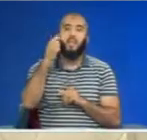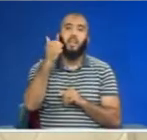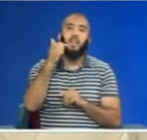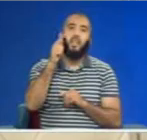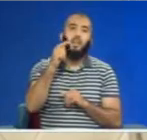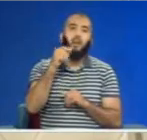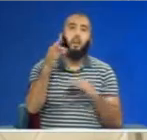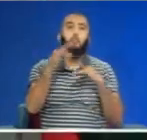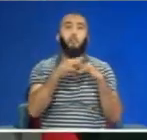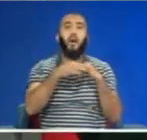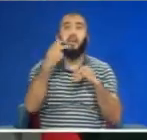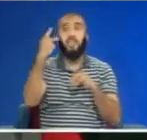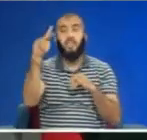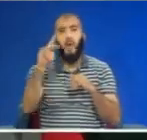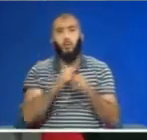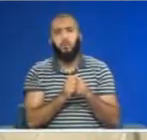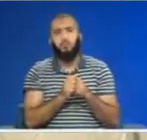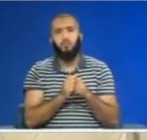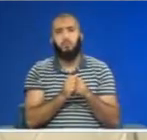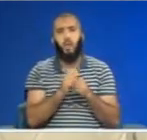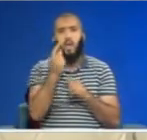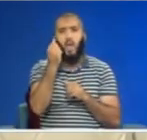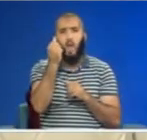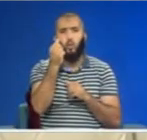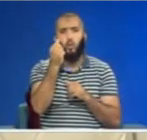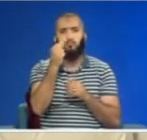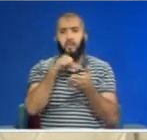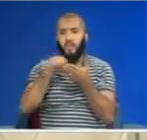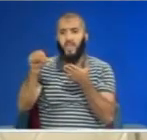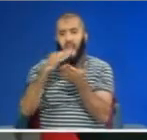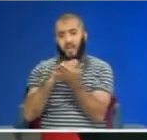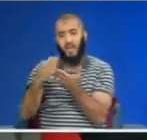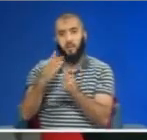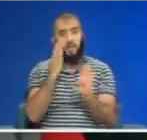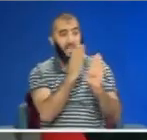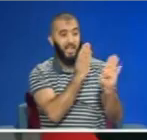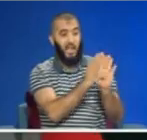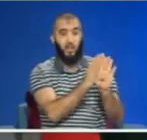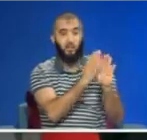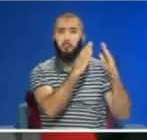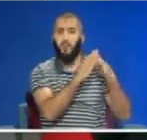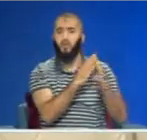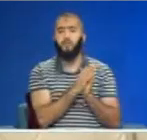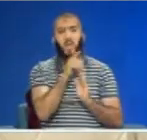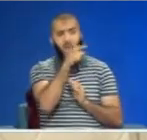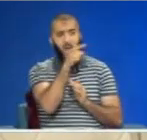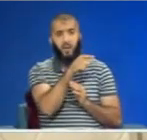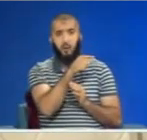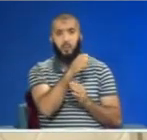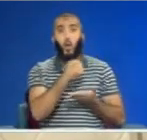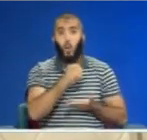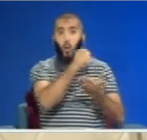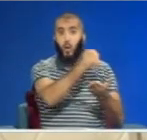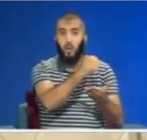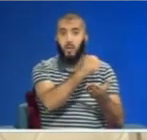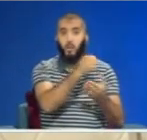استعمال هذه المبالغ. نعم. تسأل إذا قدر الله عز وجل ومات، ايه، هل هي ميراث أو لا؟ طبعا كل ما كان ملكا